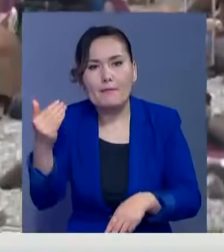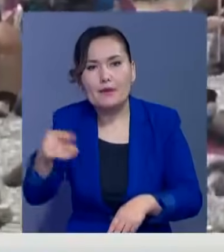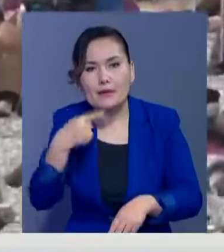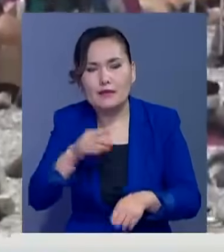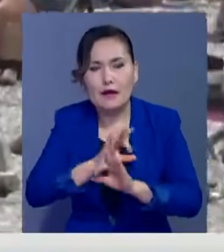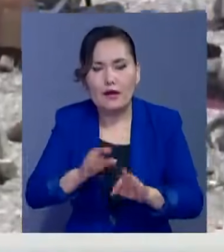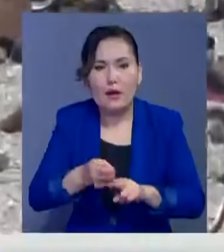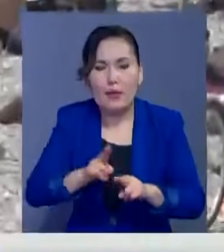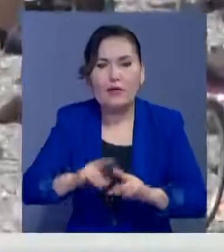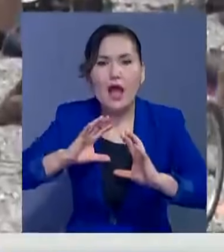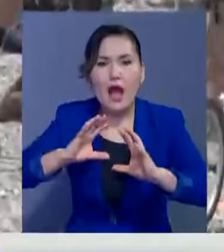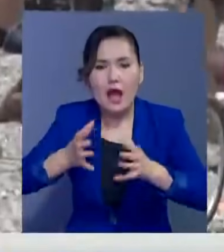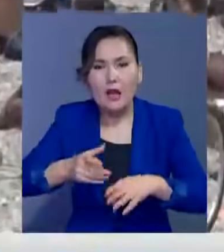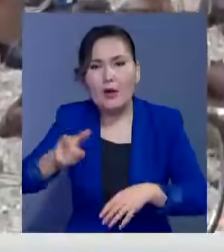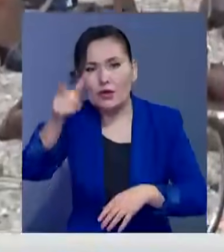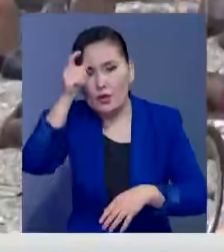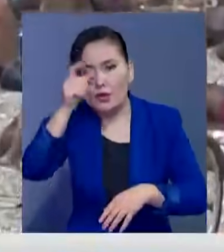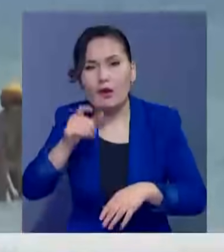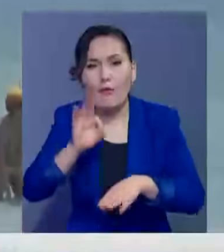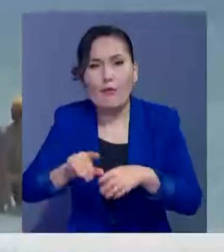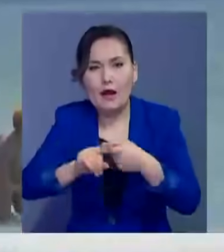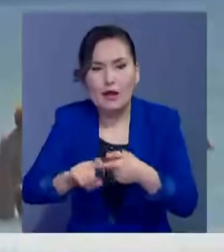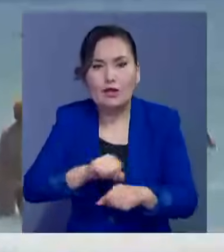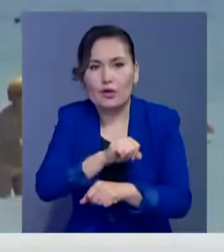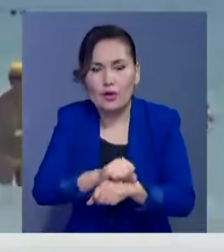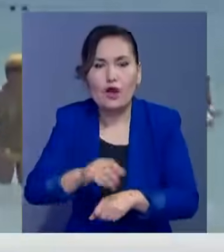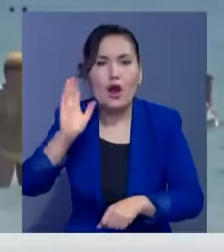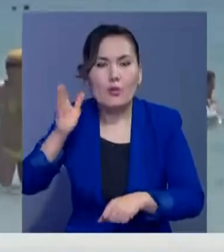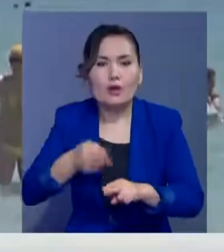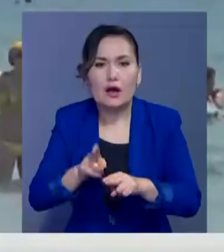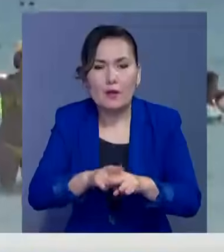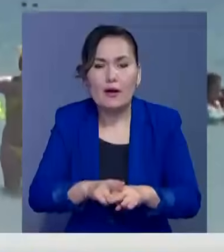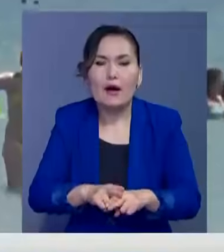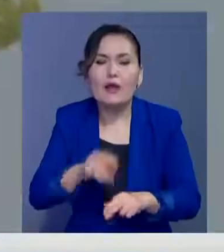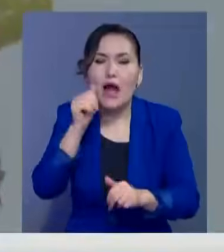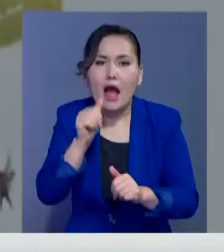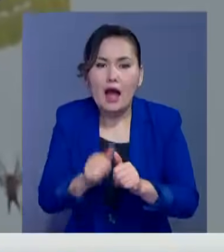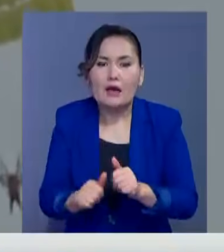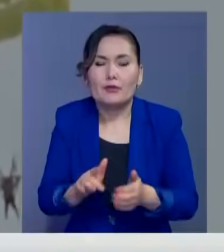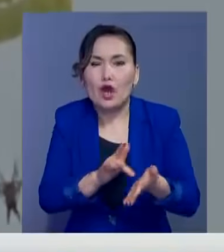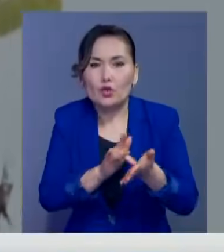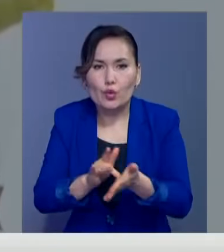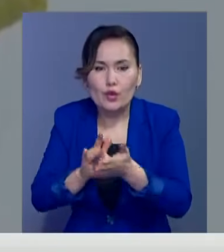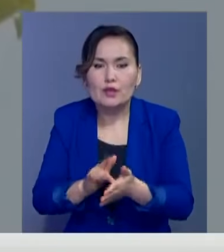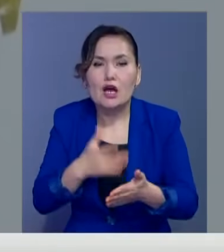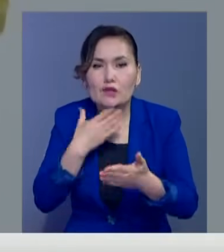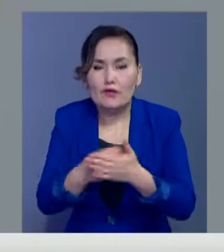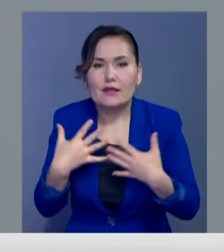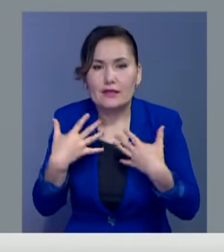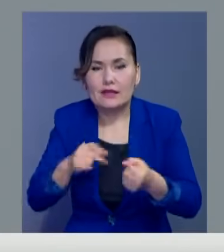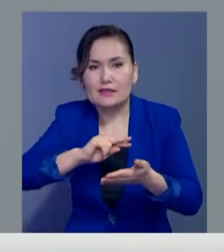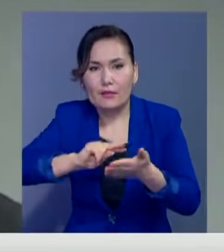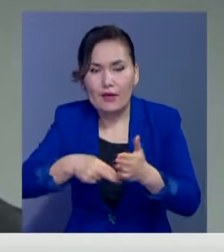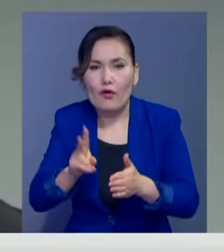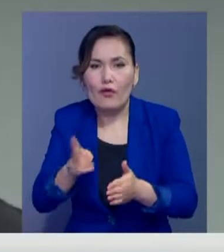Эрсойдың айтуынша, әлемде және Түркияда жағдай оңалса, денсаулық сертификаттарын алған қонақ үйлер мамырдың соңында қызмет көрсете